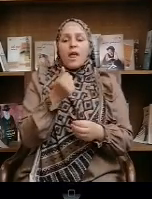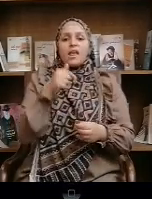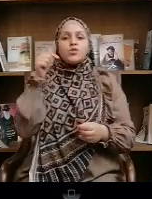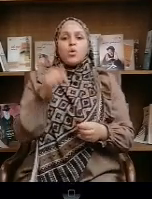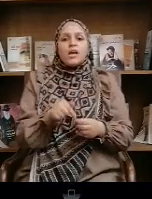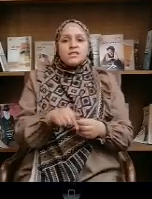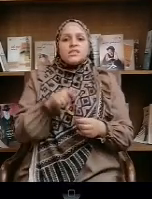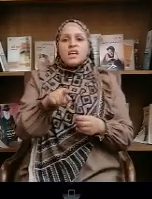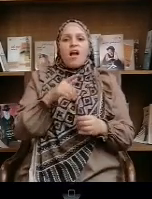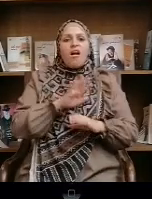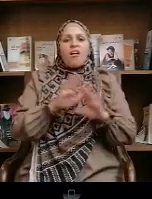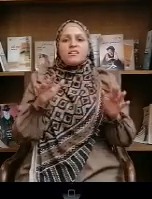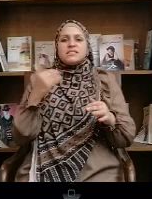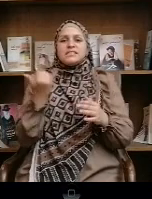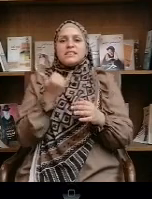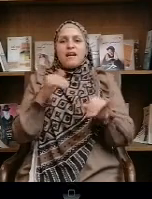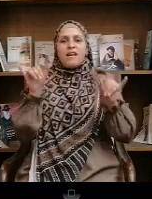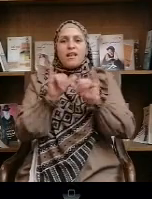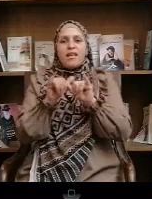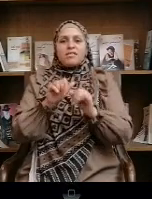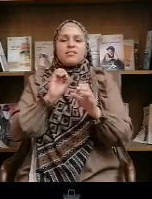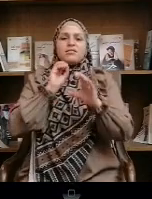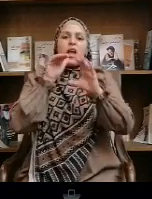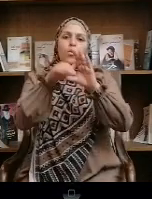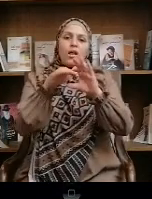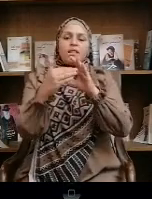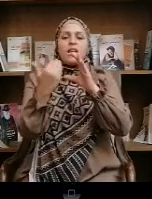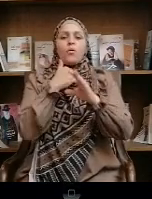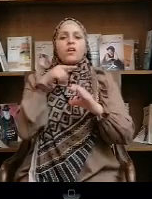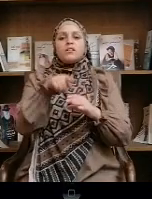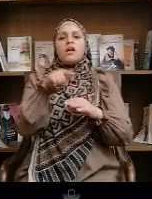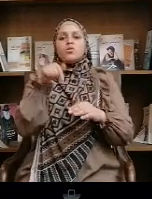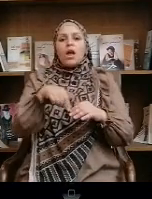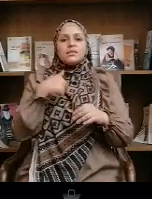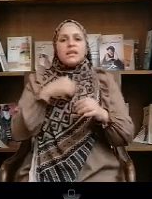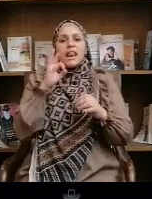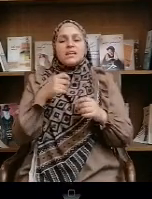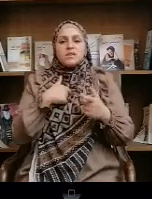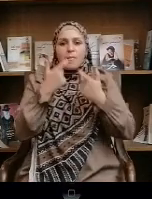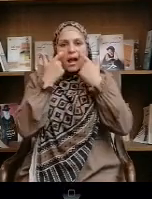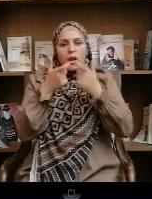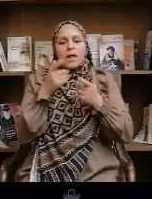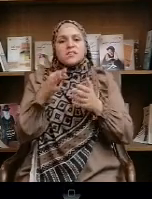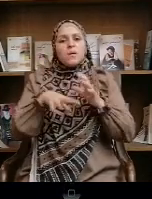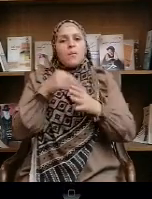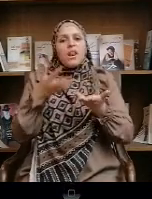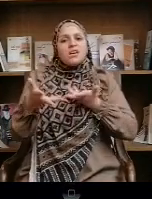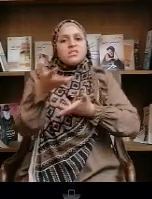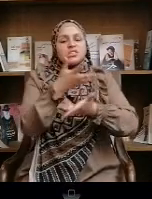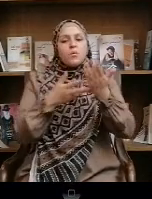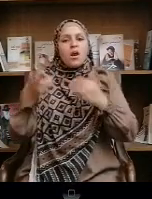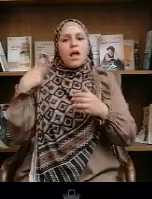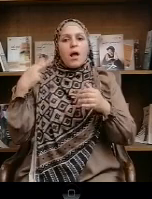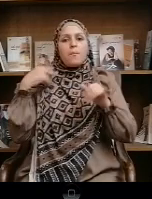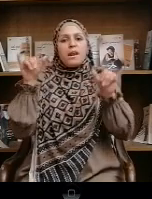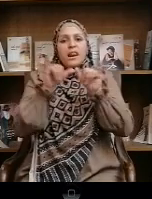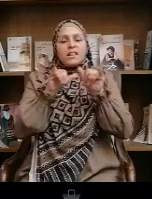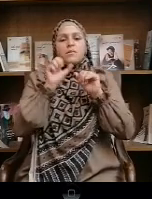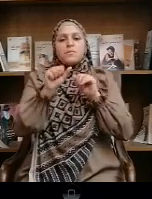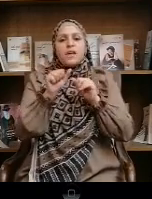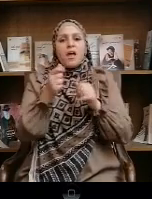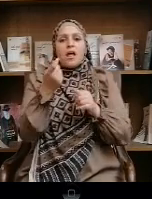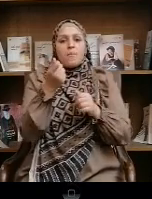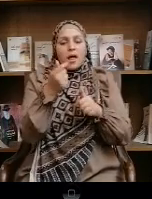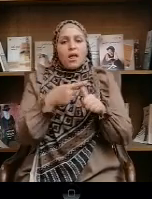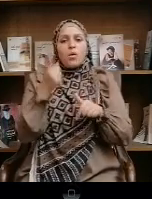شيء اعتيادي مهم جدا لينا ان احنا نستثمر في الامن السيبراني لقطاع المعاملات الماليه